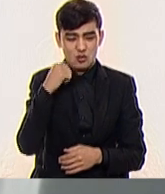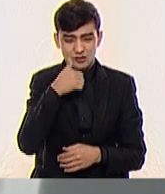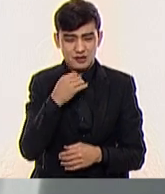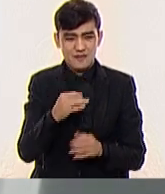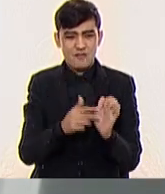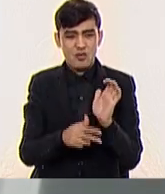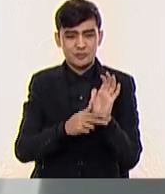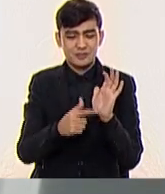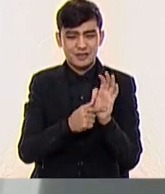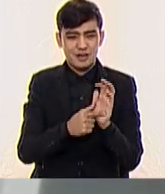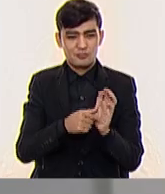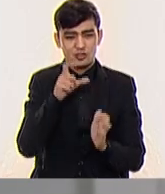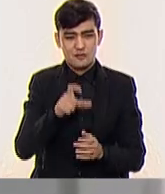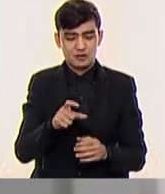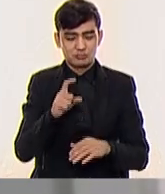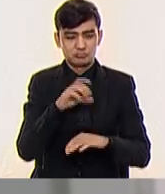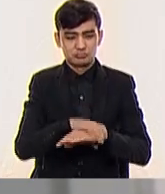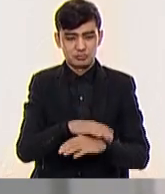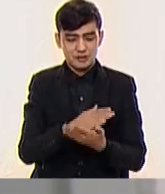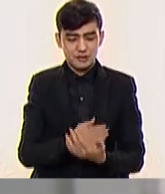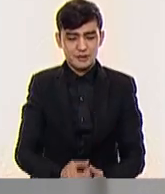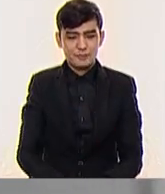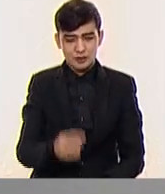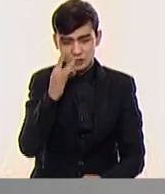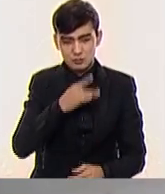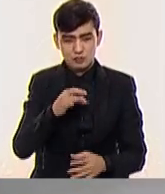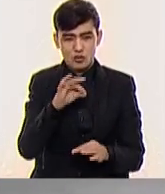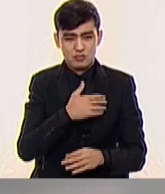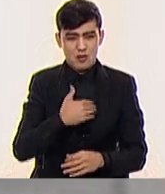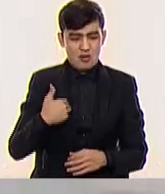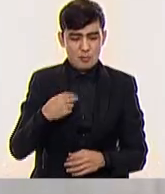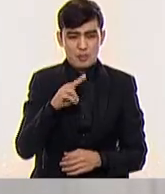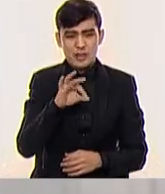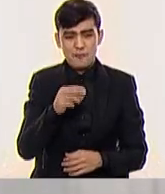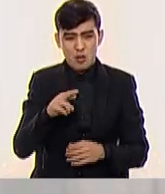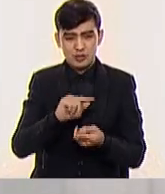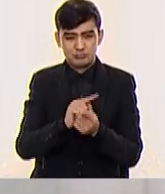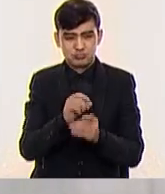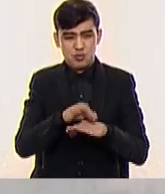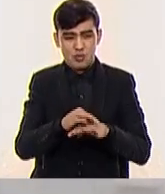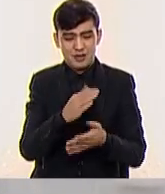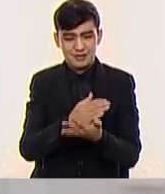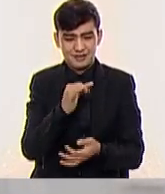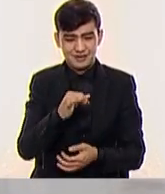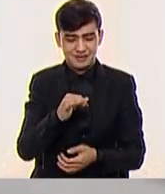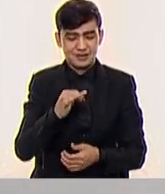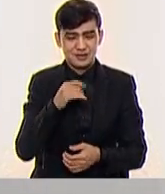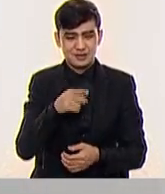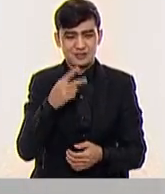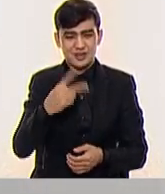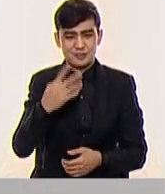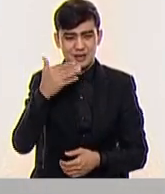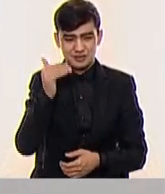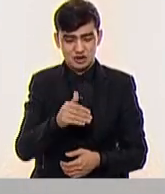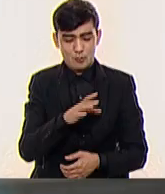87 науқастар тіркелді. Яғни республика бойынша өкпесі қабынып пневмониямен ауырғандар саны тамыз айында 25